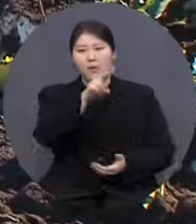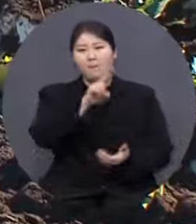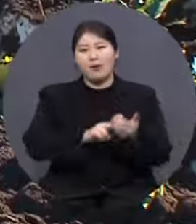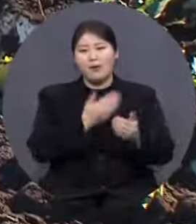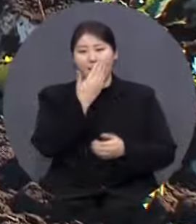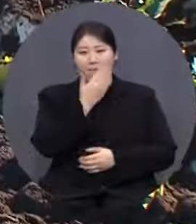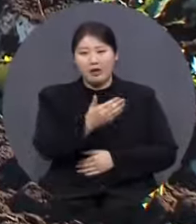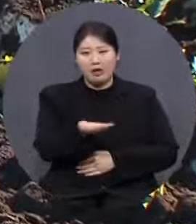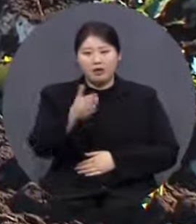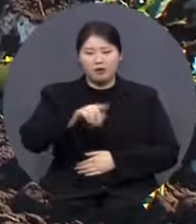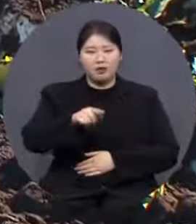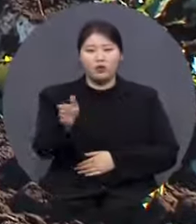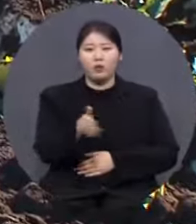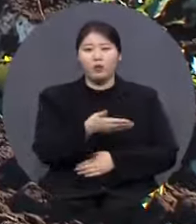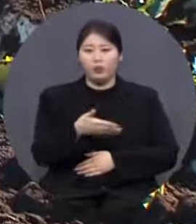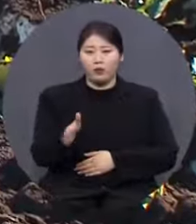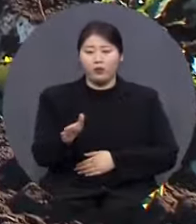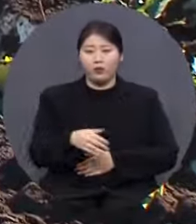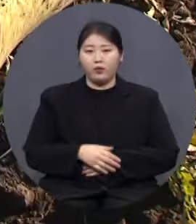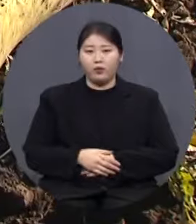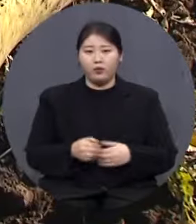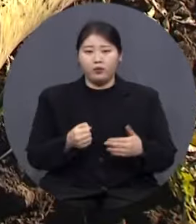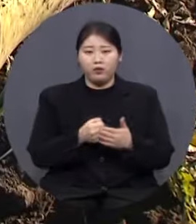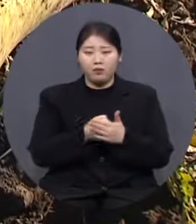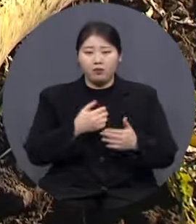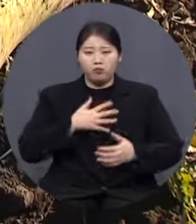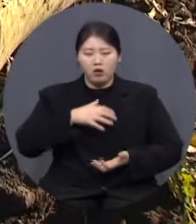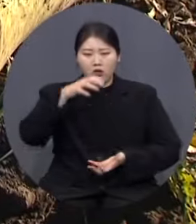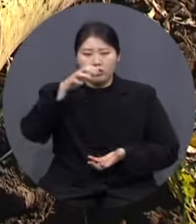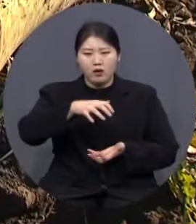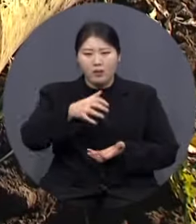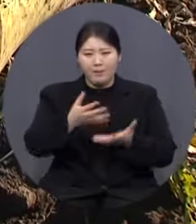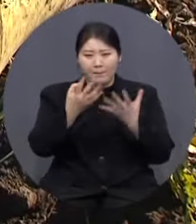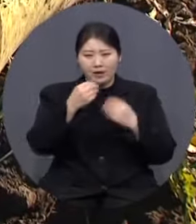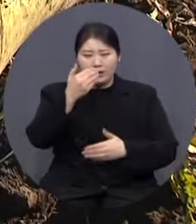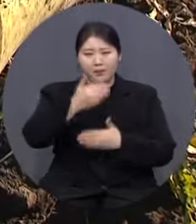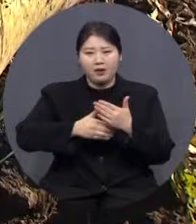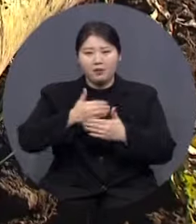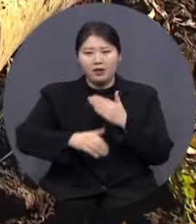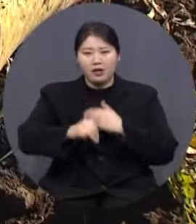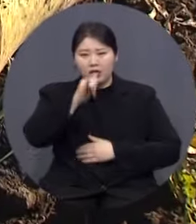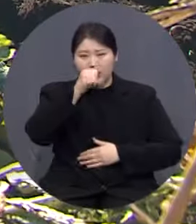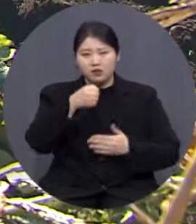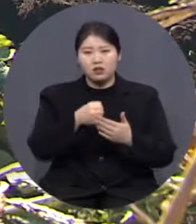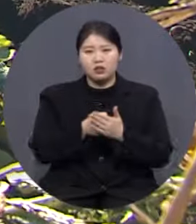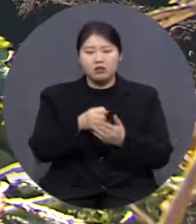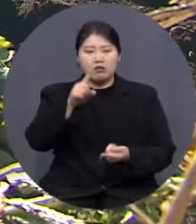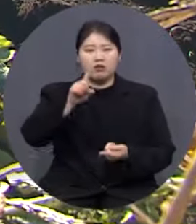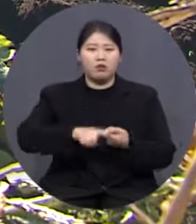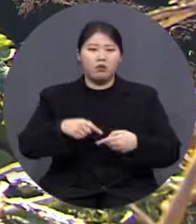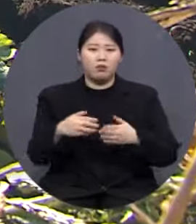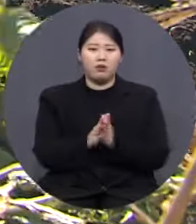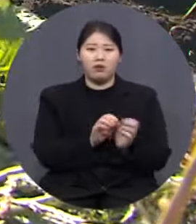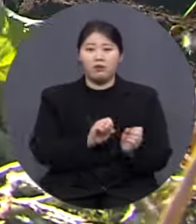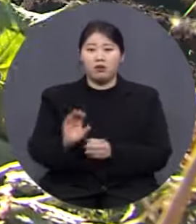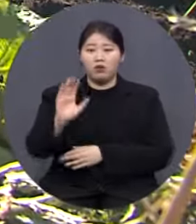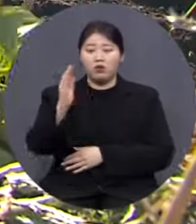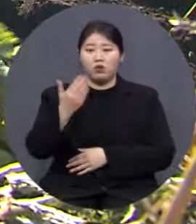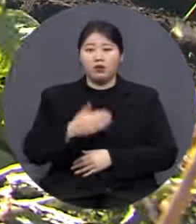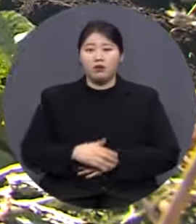절대 그럴 곳이 없거든요 그래서 그렇게 물량이 많이 남으니까 현지에서 산집 폐기 할 수밖에 없었습니다